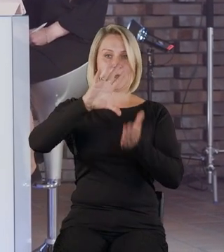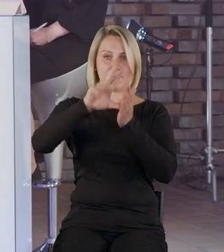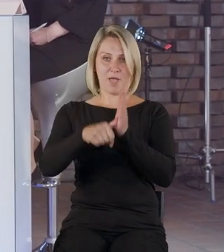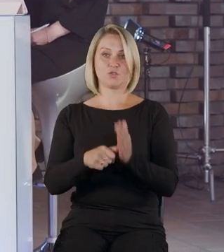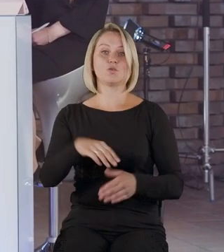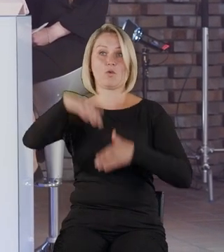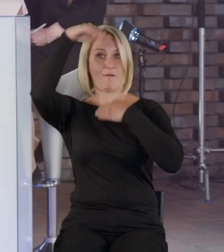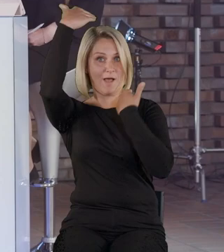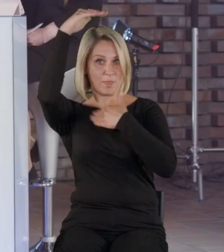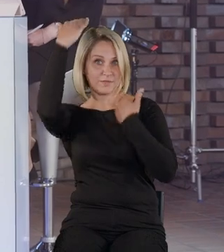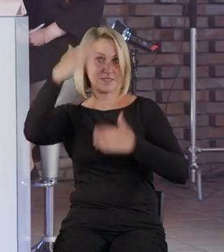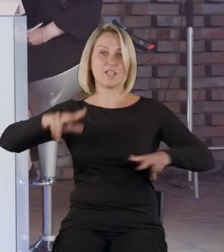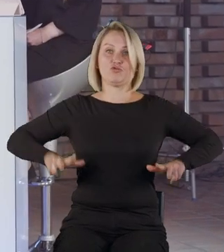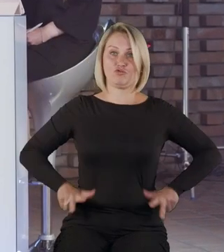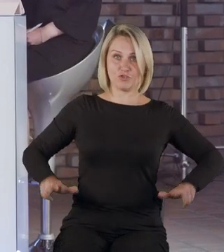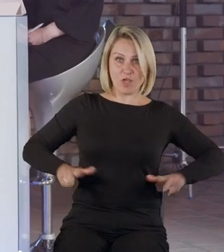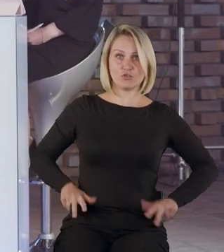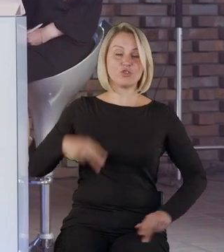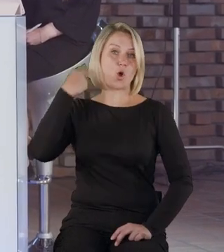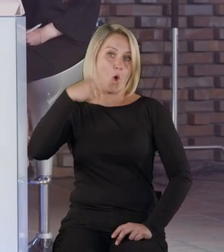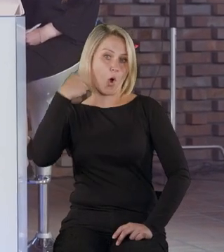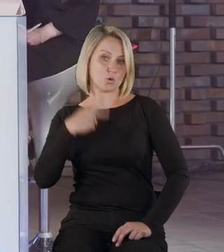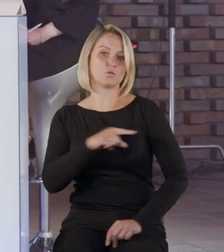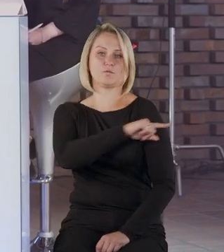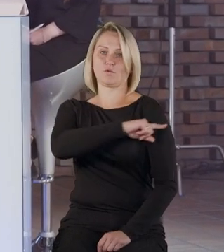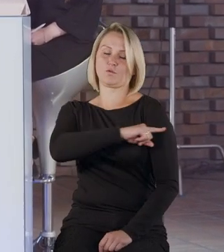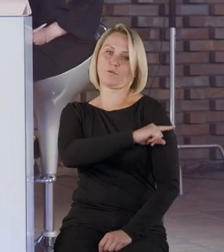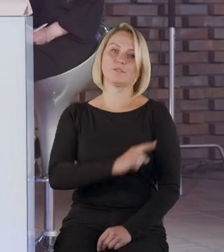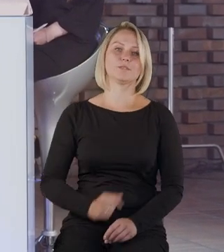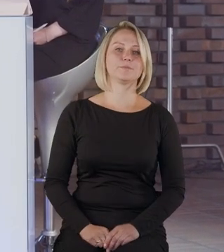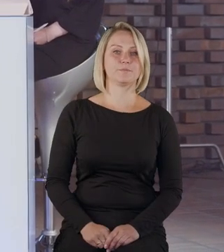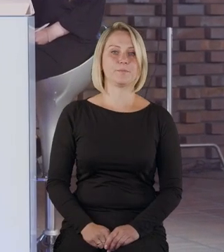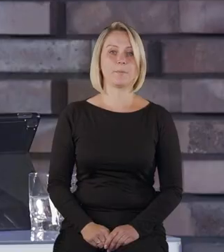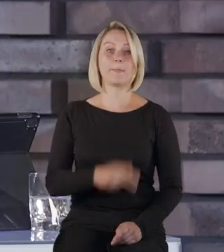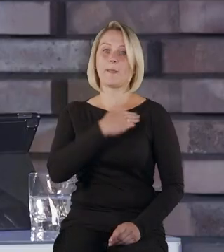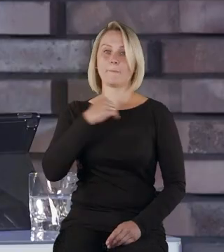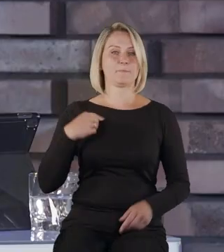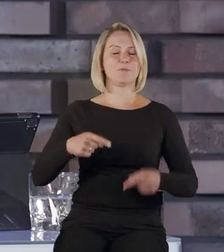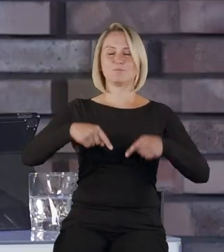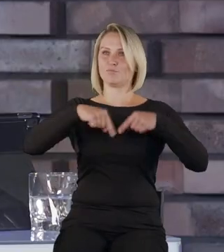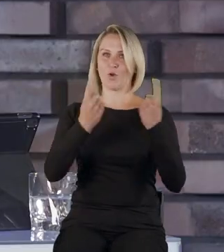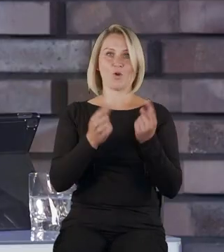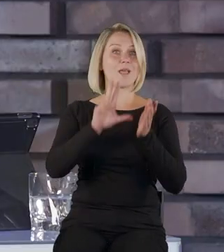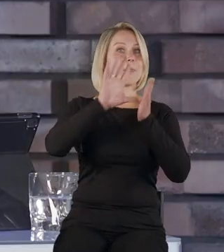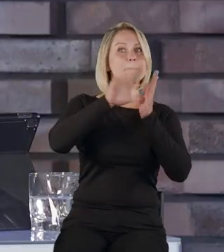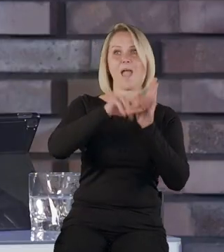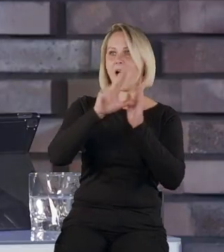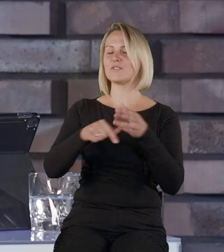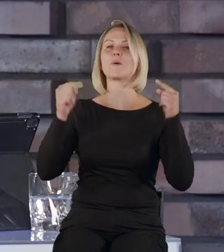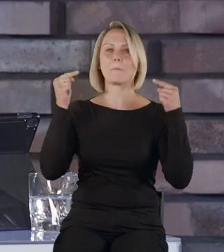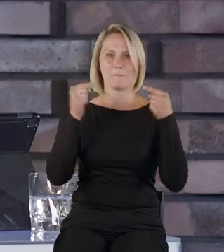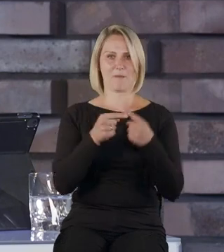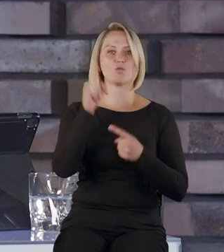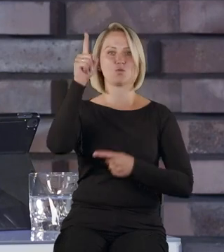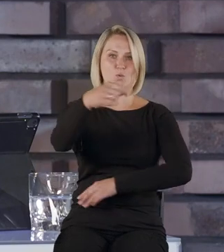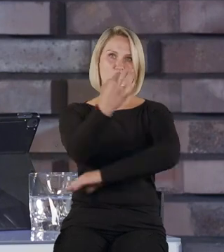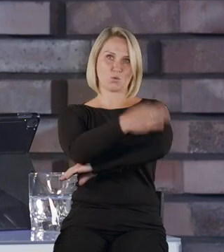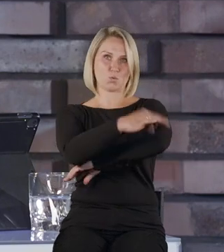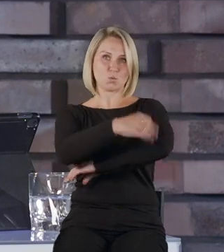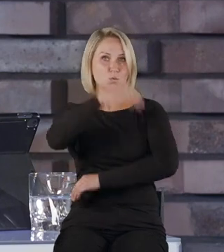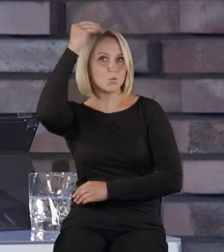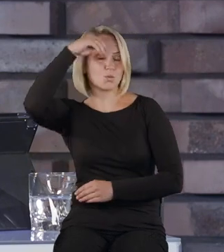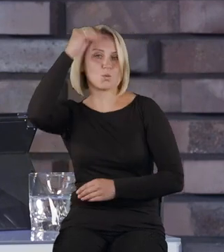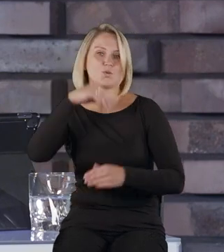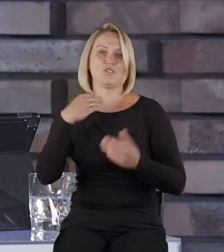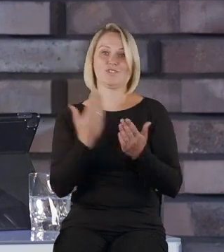– w Katowicach, Cieszynie, Chorzowie oraz w Sosnowcu. Jesteśmy przekonani, że miasta te są idealną lokalizacją do studiowania nie